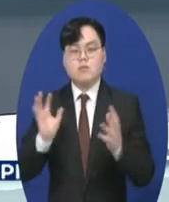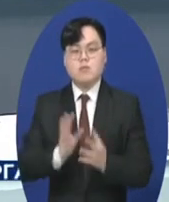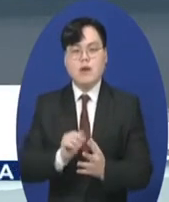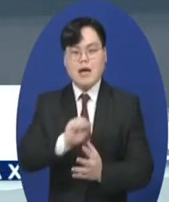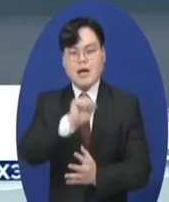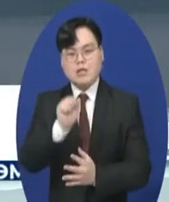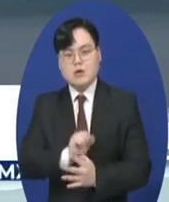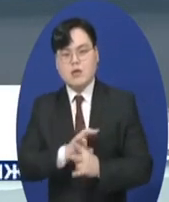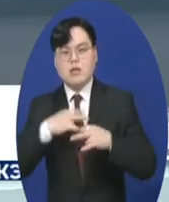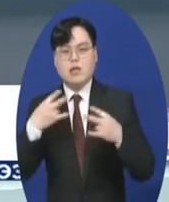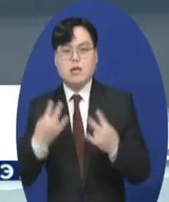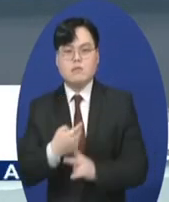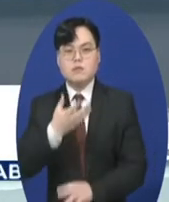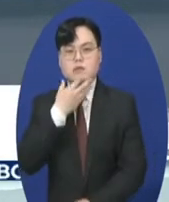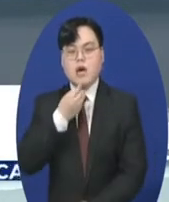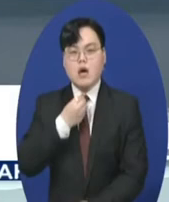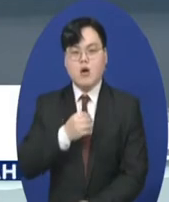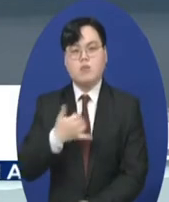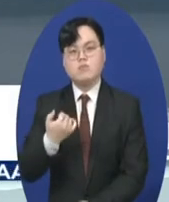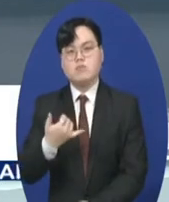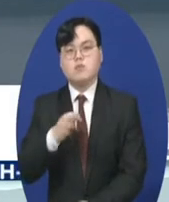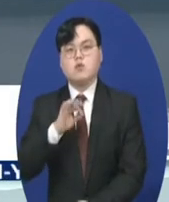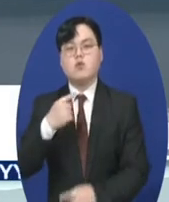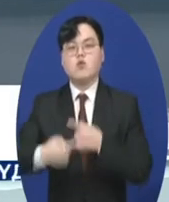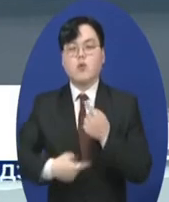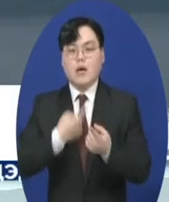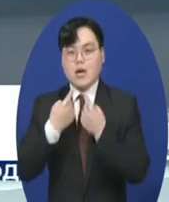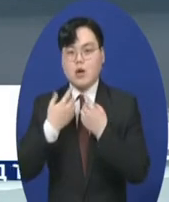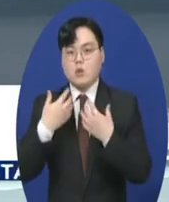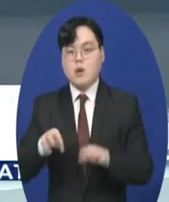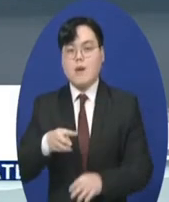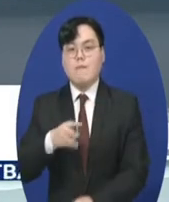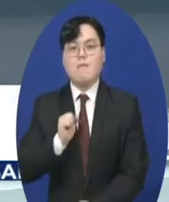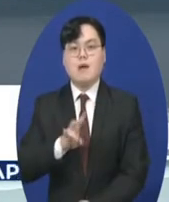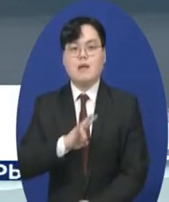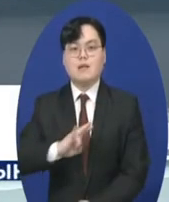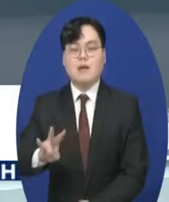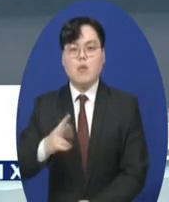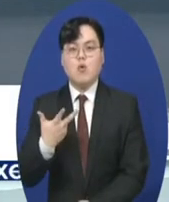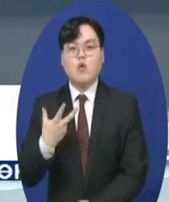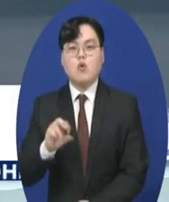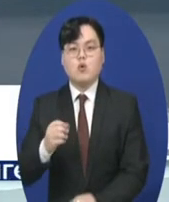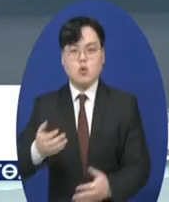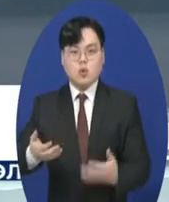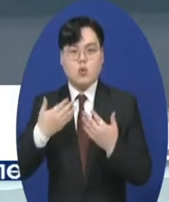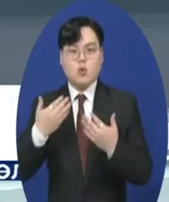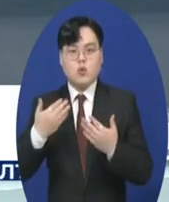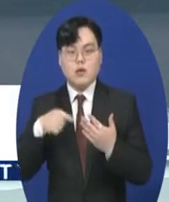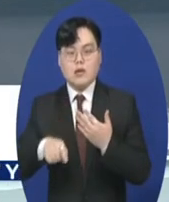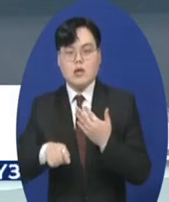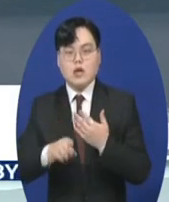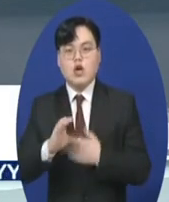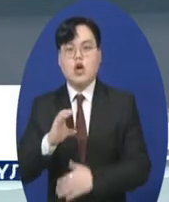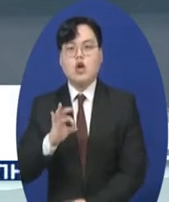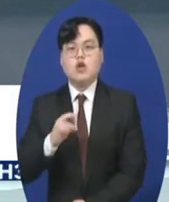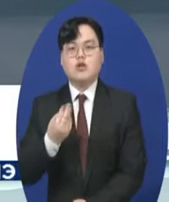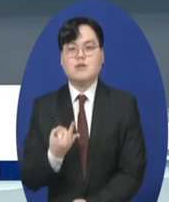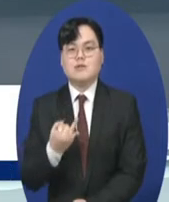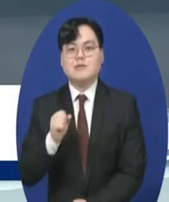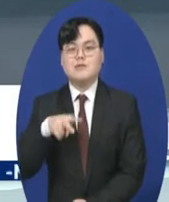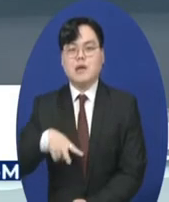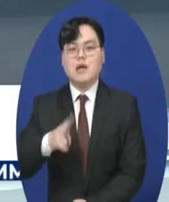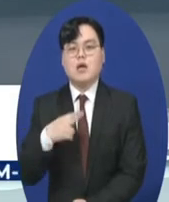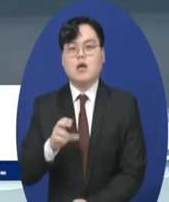асуудал, нийгэмд эерэг нөлөө авчирж байгаа зүйлсийн талаарч ярилцж байна. Монгол Ардын нам 30 дугаар их хурлаараа социал-демократ үзэл баримталтай гэдгийг